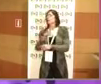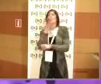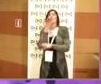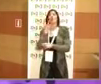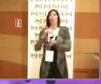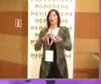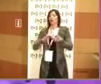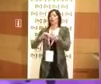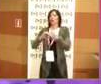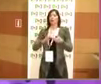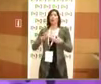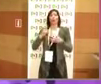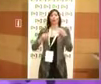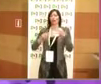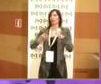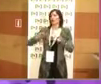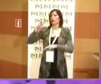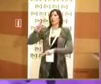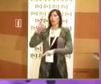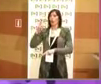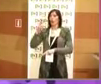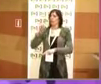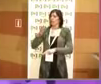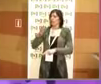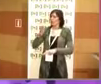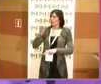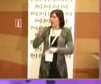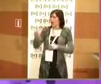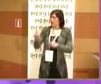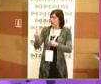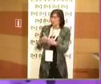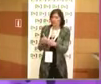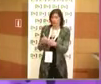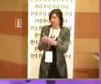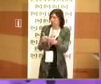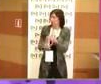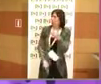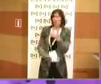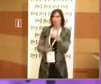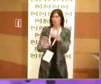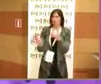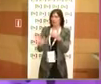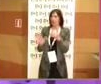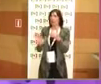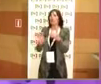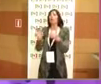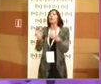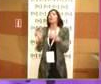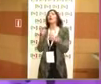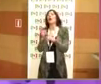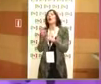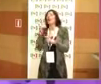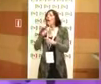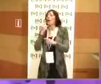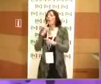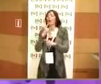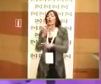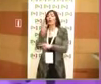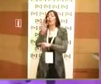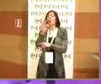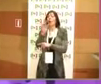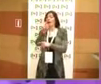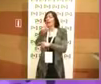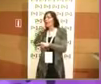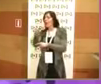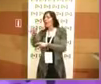E guardate che siamo arrivati al limite. Siamo arrivati al limite. Quando si rifiuta di porgere una mano a 40 esseri